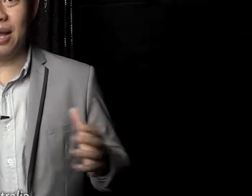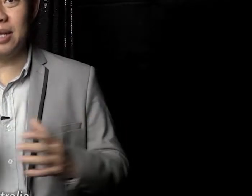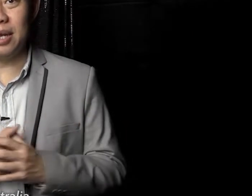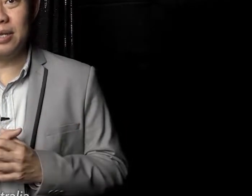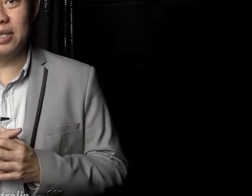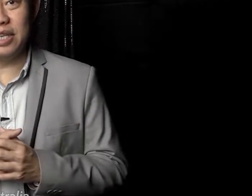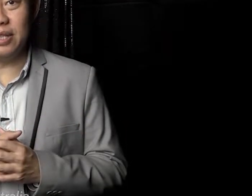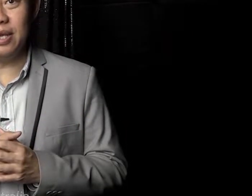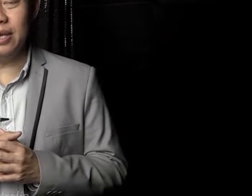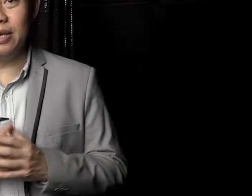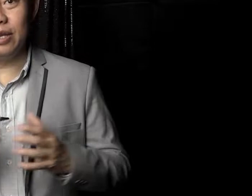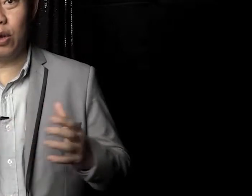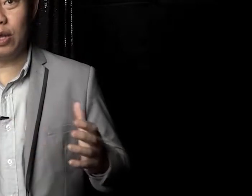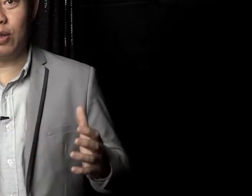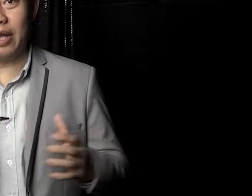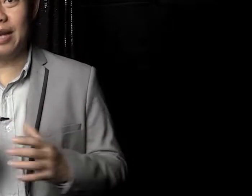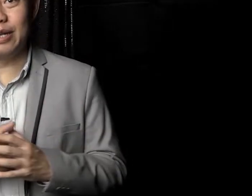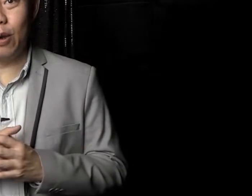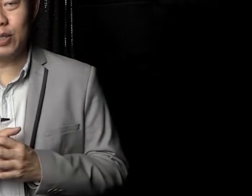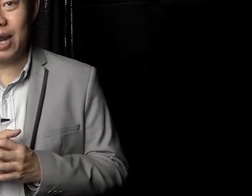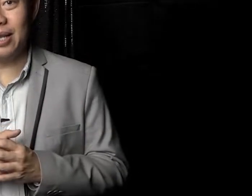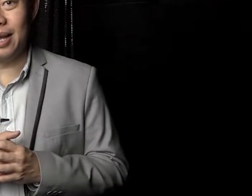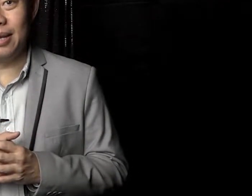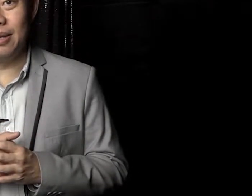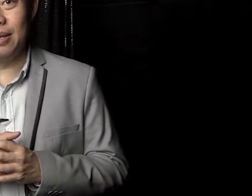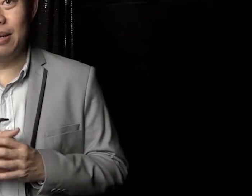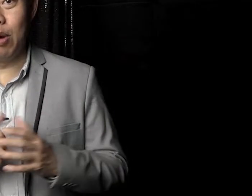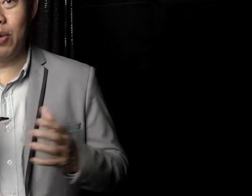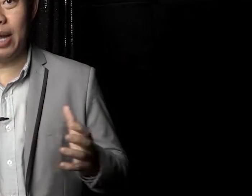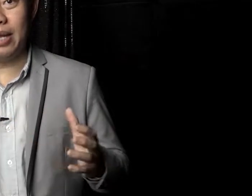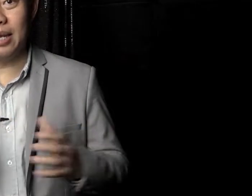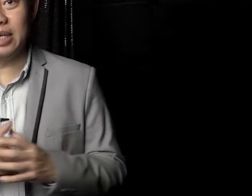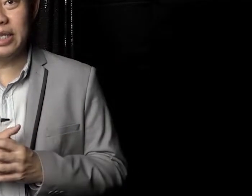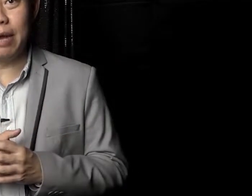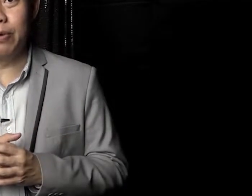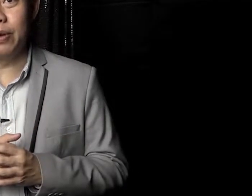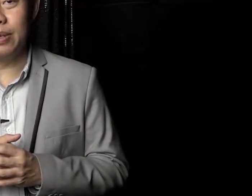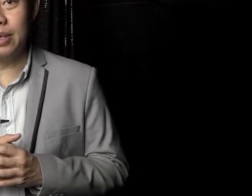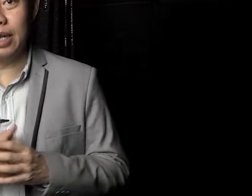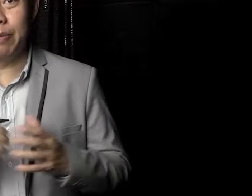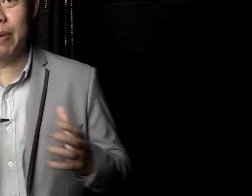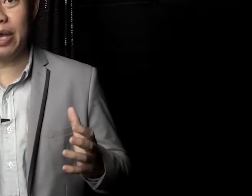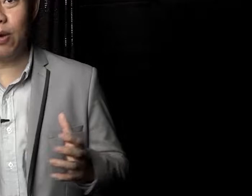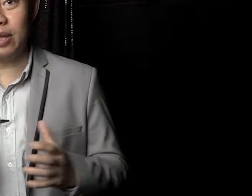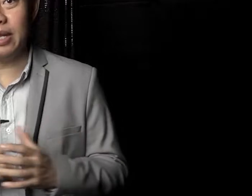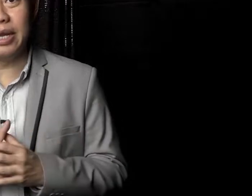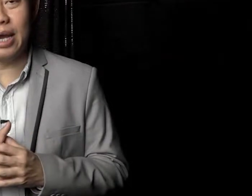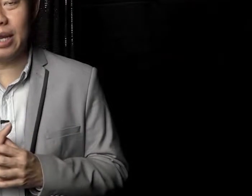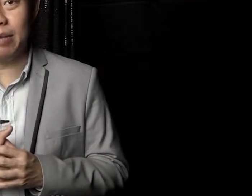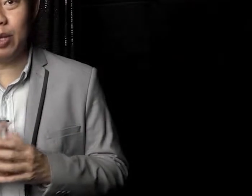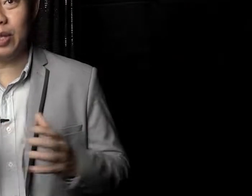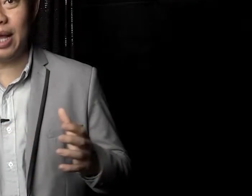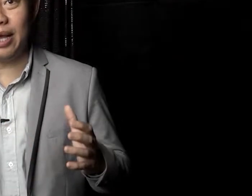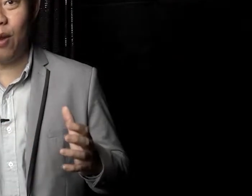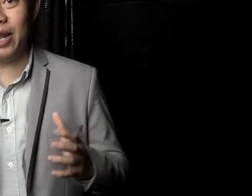yang ada di Sydney, di kota-kota yang ada di Australia, maupun Anda yang ada di Singapura, dan di berbagai kota di negara